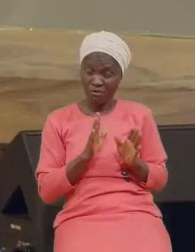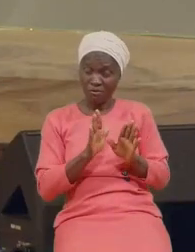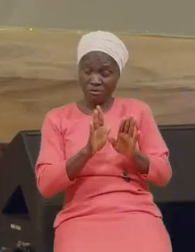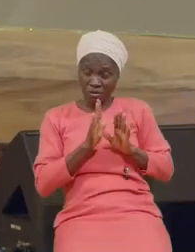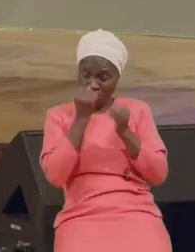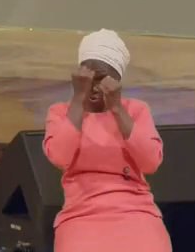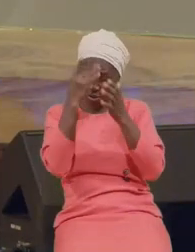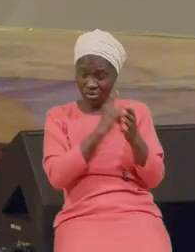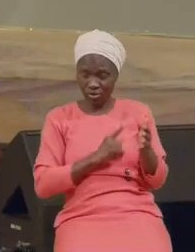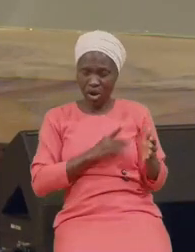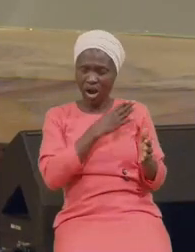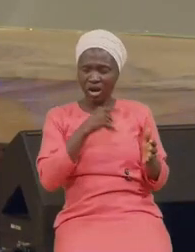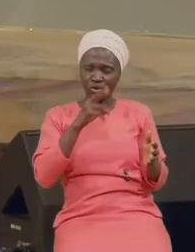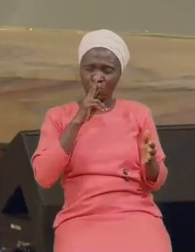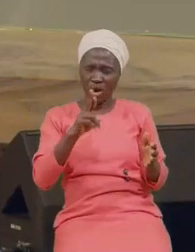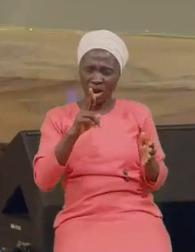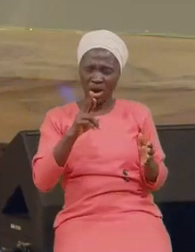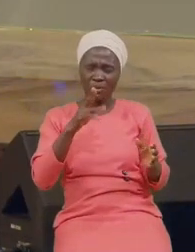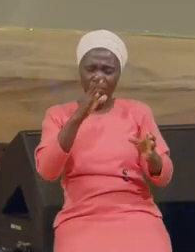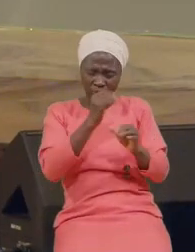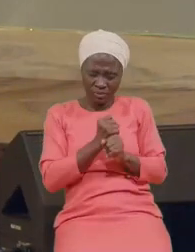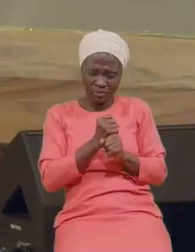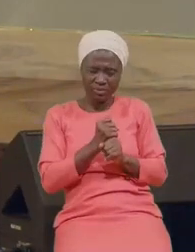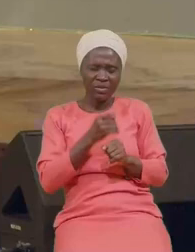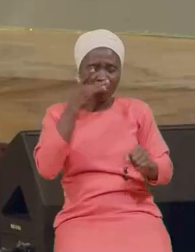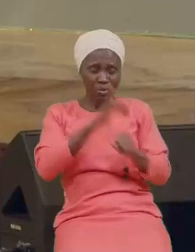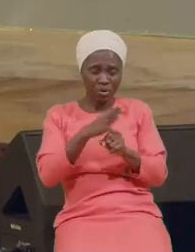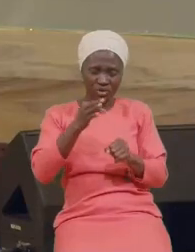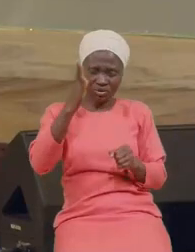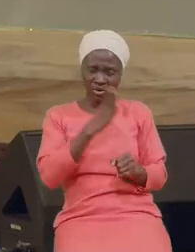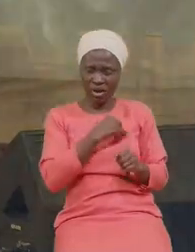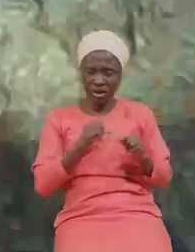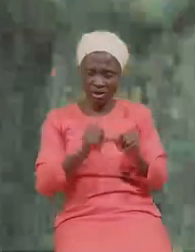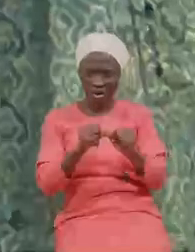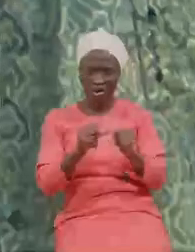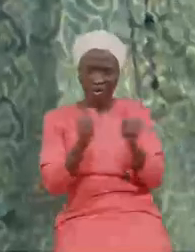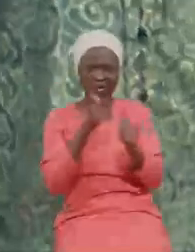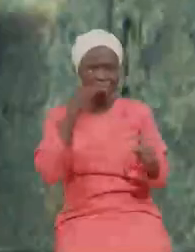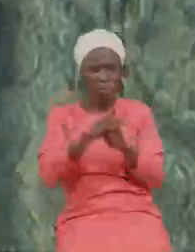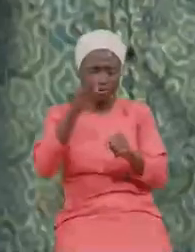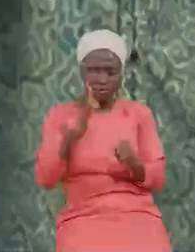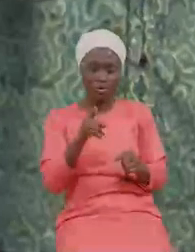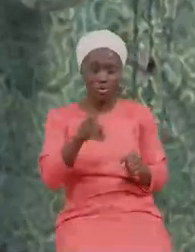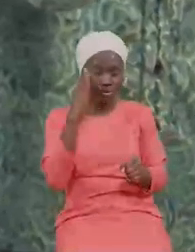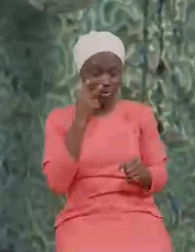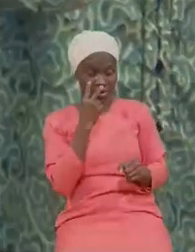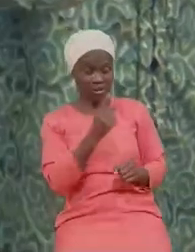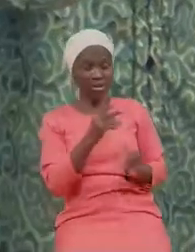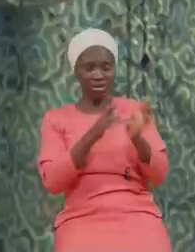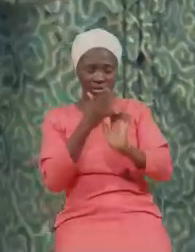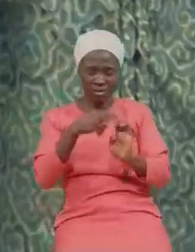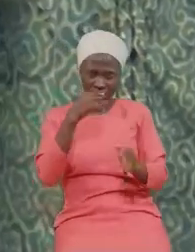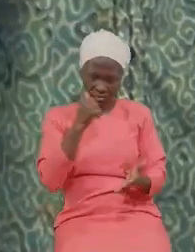vous réclamez les promesses de Dieu comme vous vous avancez dans le dans l'oeuvre du Seigneur vous verrez vous allez recevoir au nom de Jésus Christ